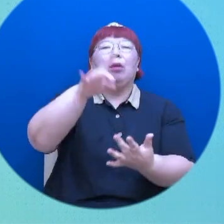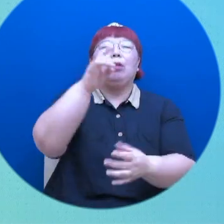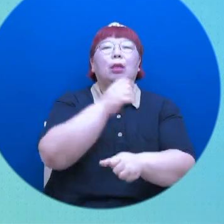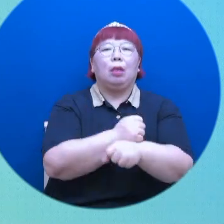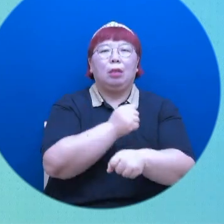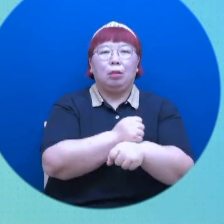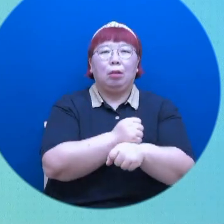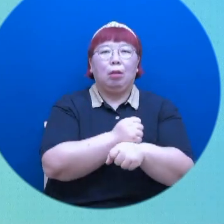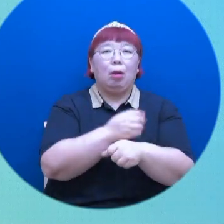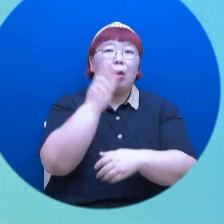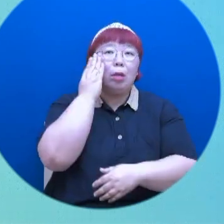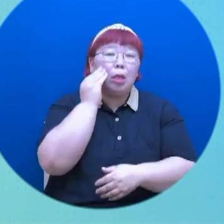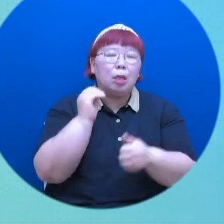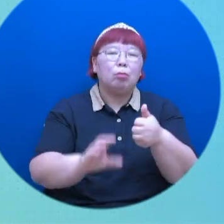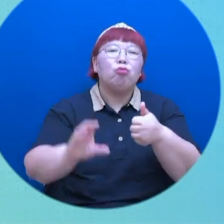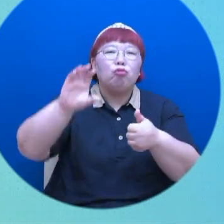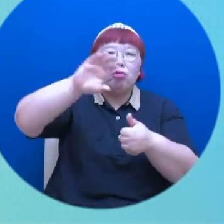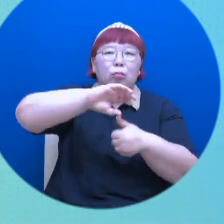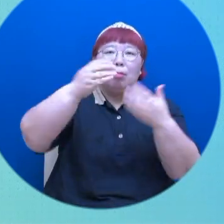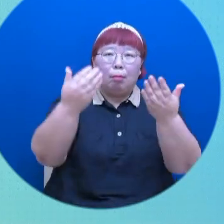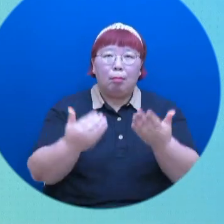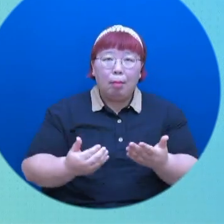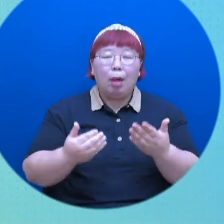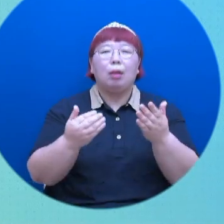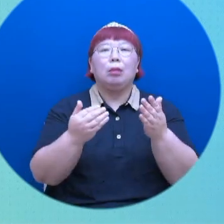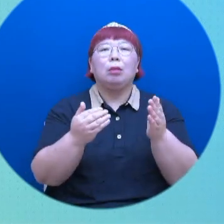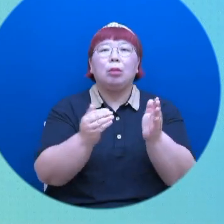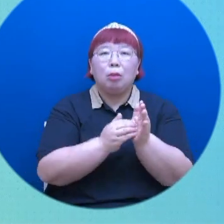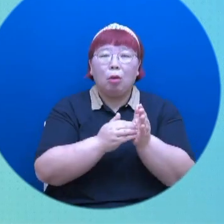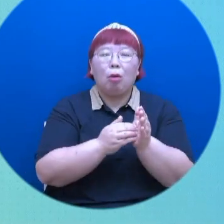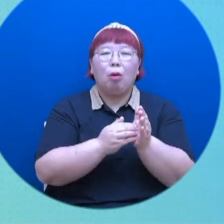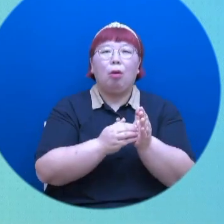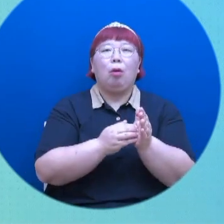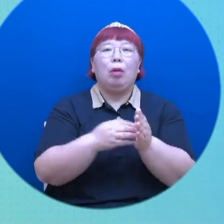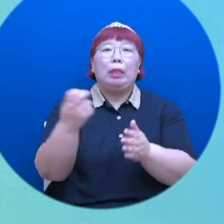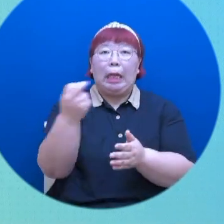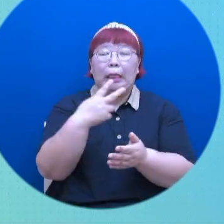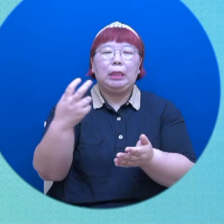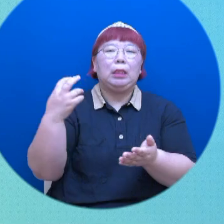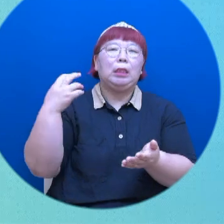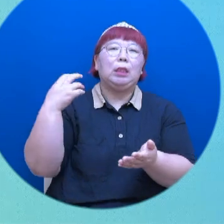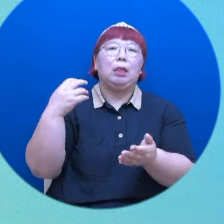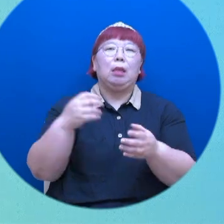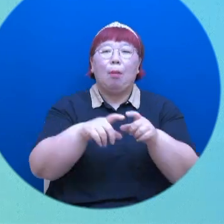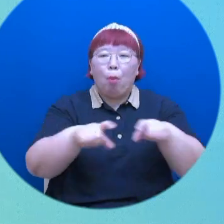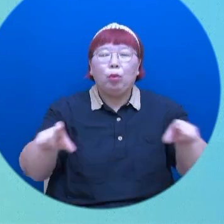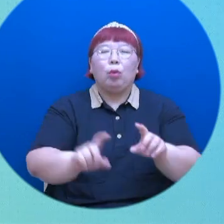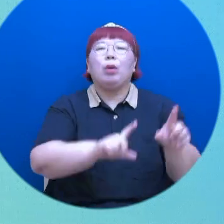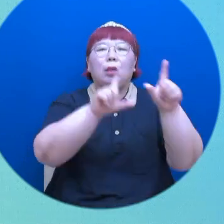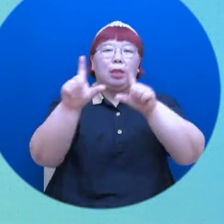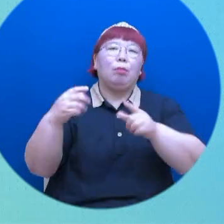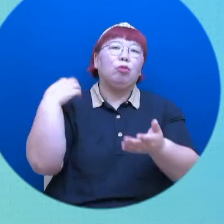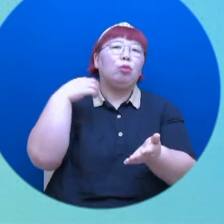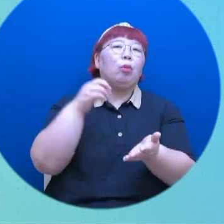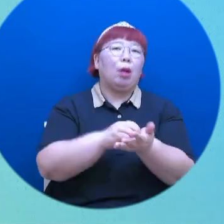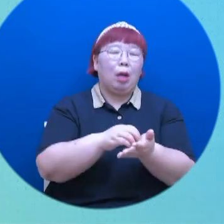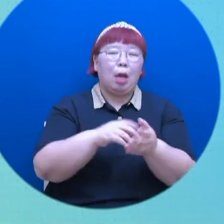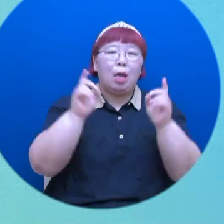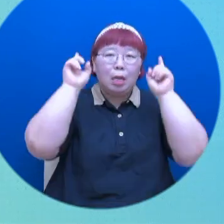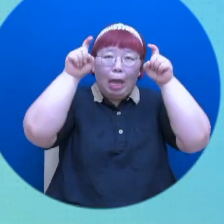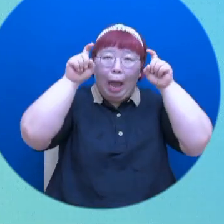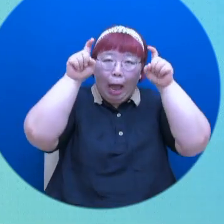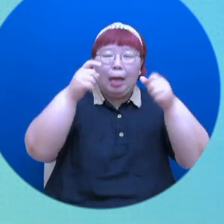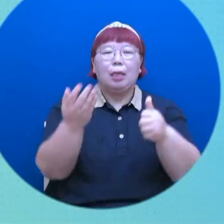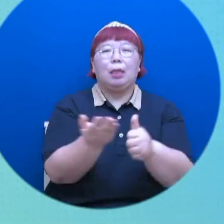부음 받은 다윗은 다시 일상으로 돌아갑니다. 양을 치고요, 다시 일상생활을